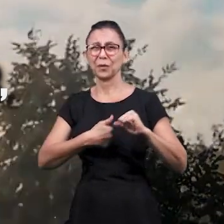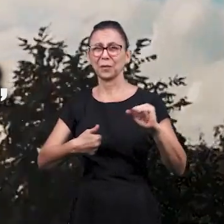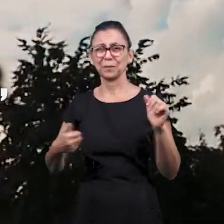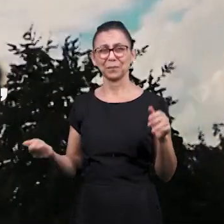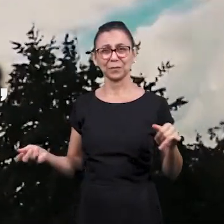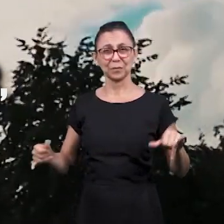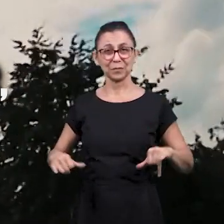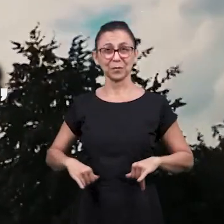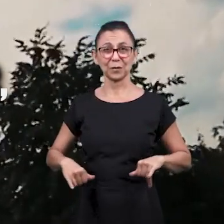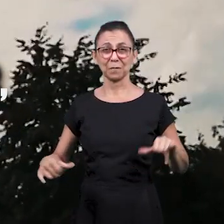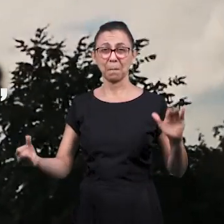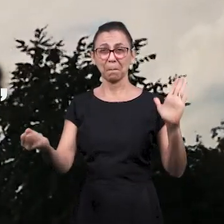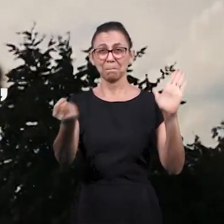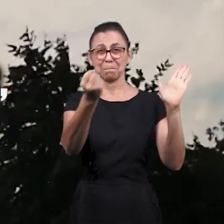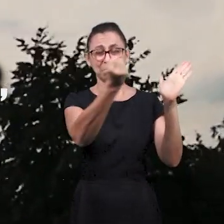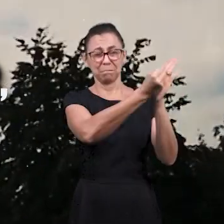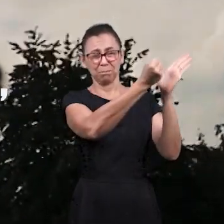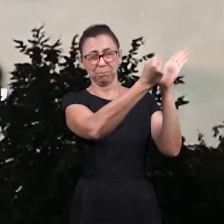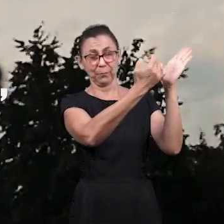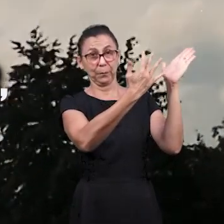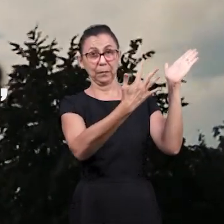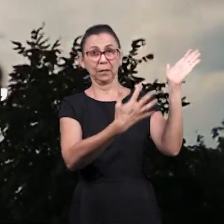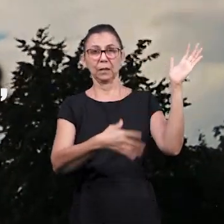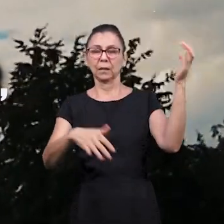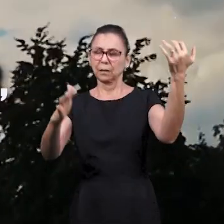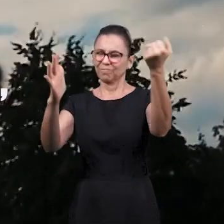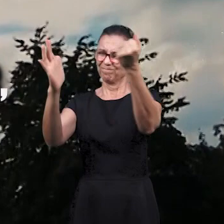на кресте за меня, грешника.